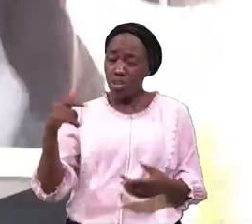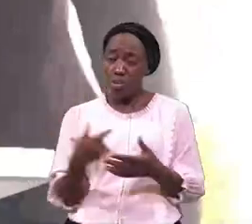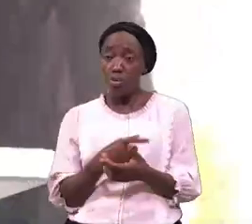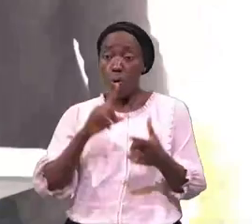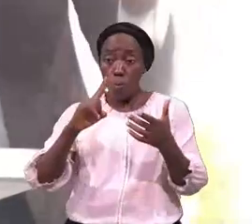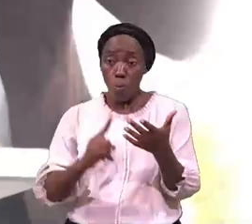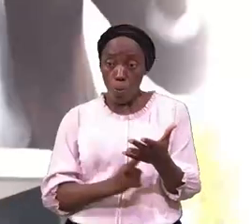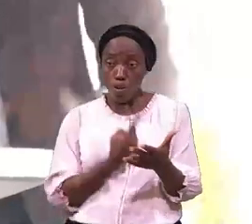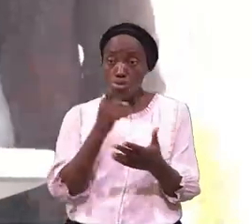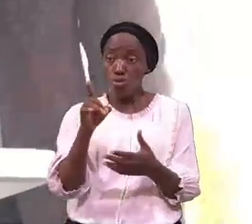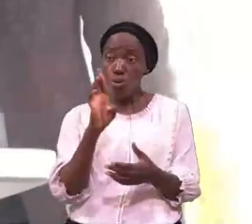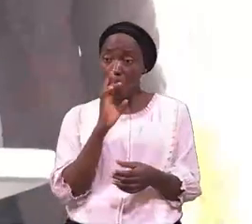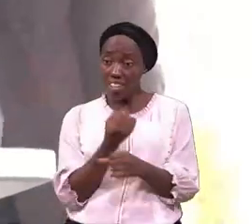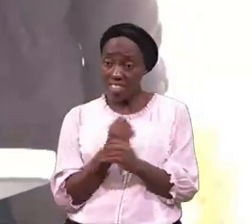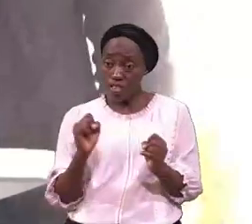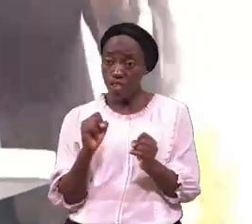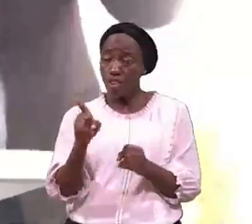ça.